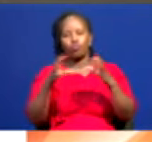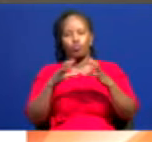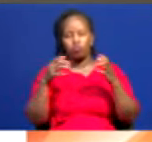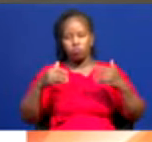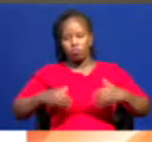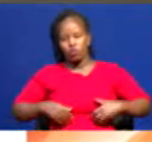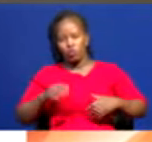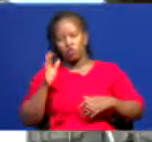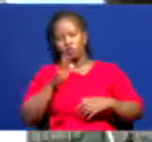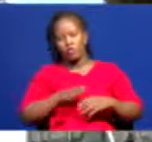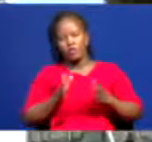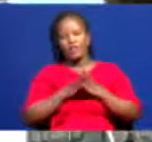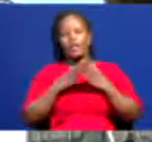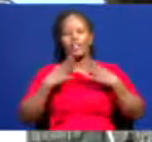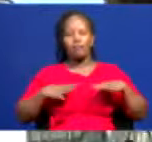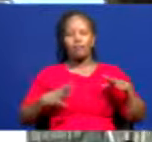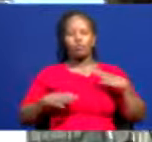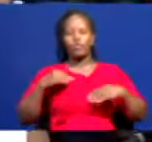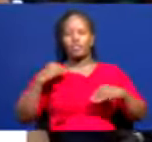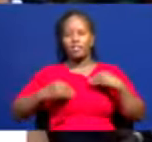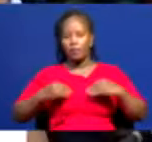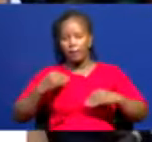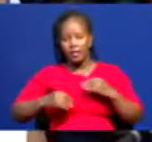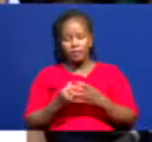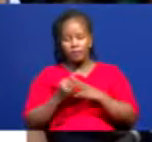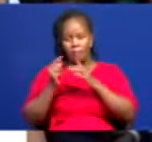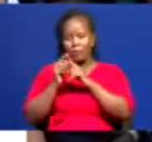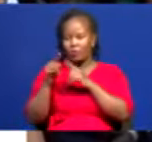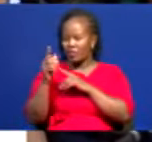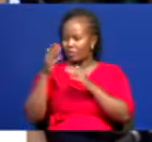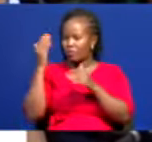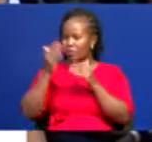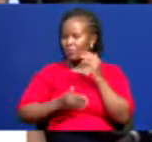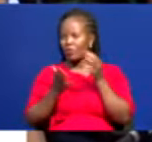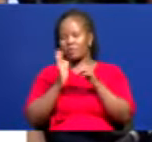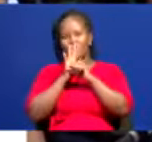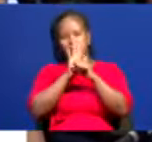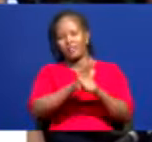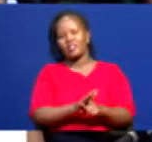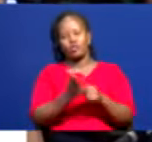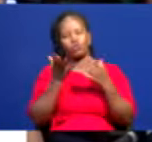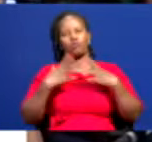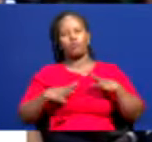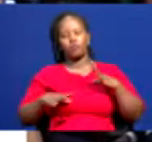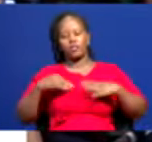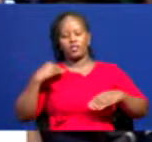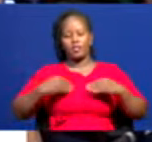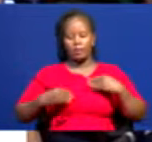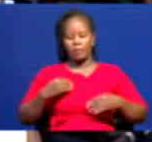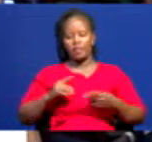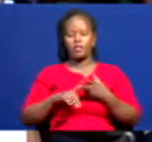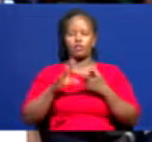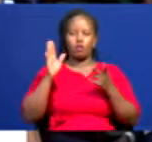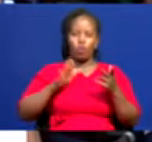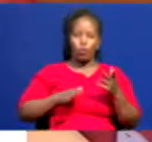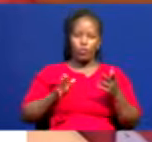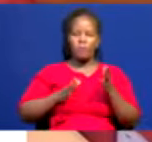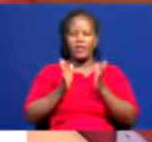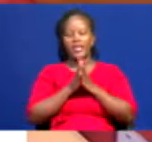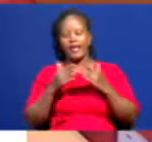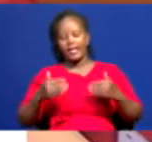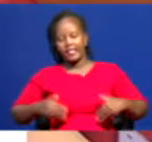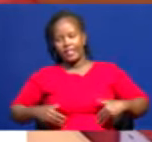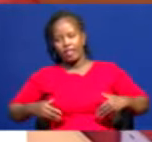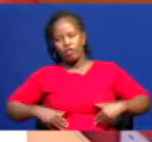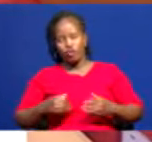sheria hiyo itatekelezwa, basi itakomesha ubaguzi dhidi ya watu walio na ulemavu, wanawake na vijana.